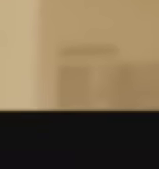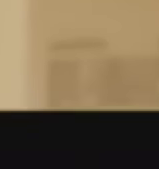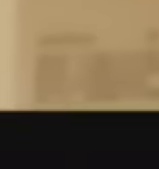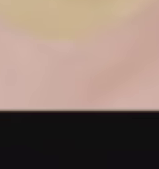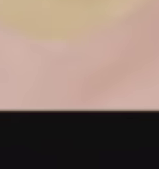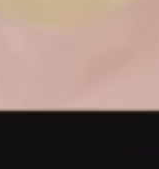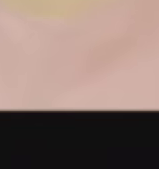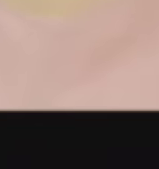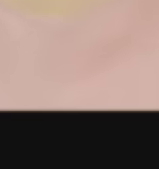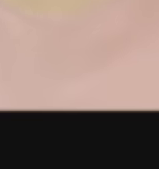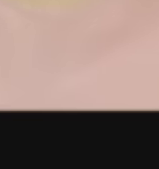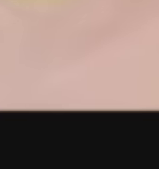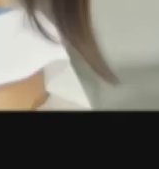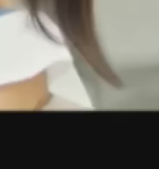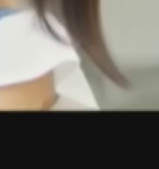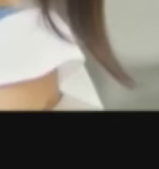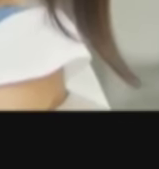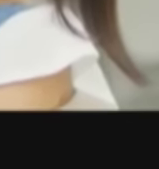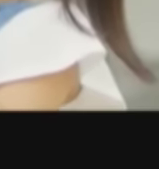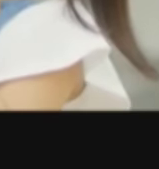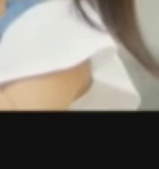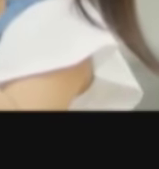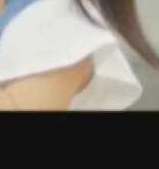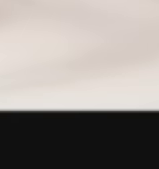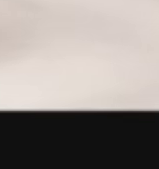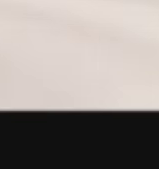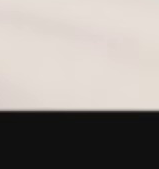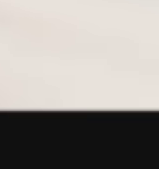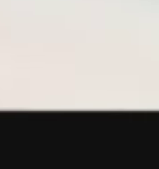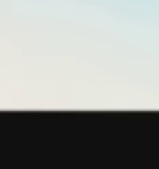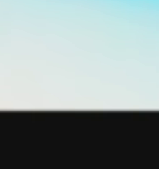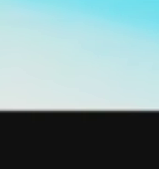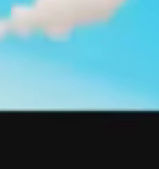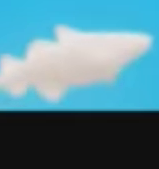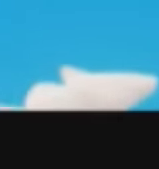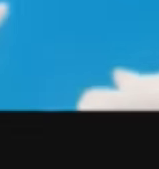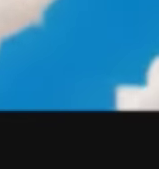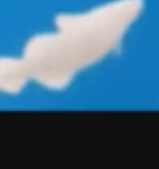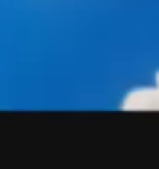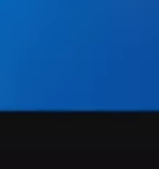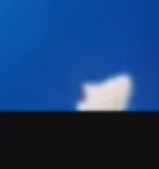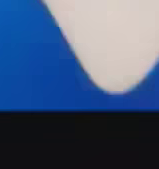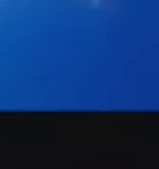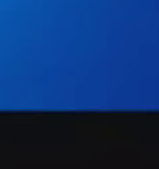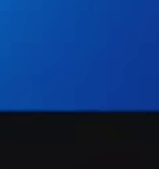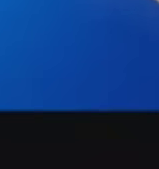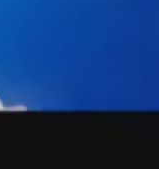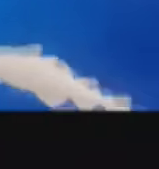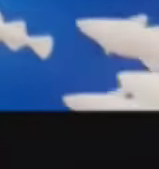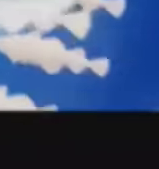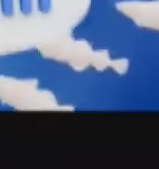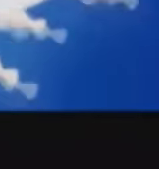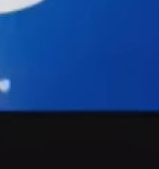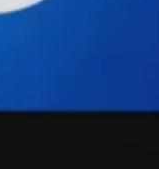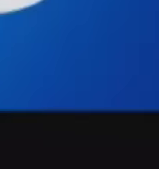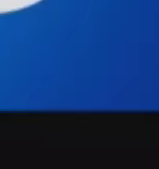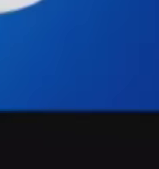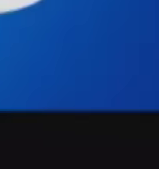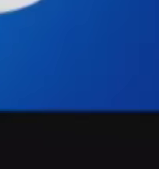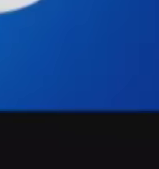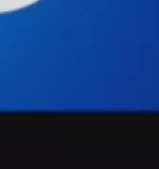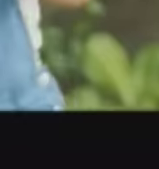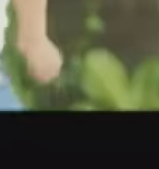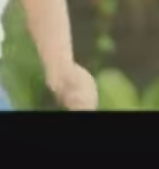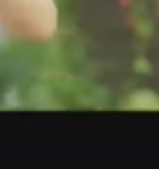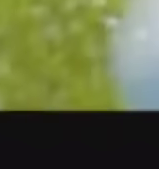Anak-anak, susu feeder dan smart dengan cod liver oil. Ikan cod hidup di laut dalam yang bebas kontaminasi. Cod liver oil baik untuk